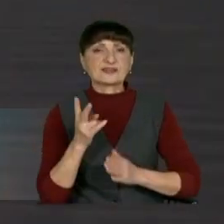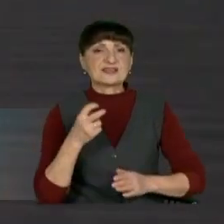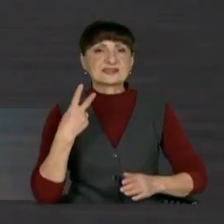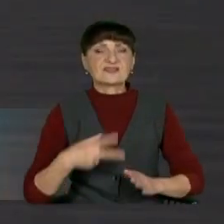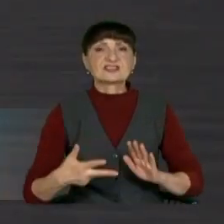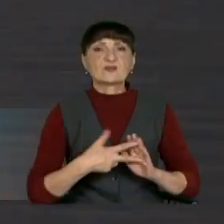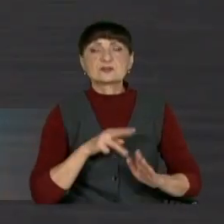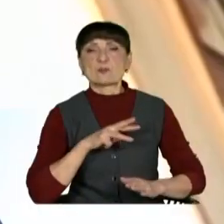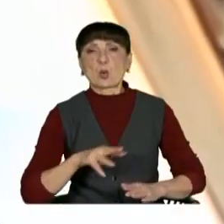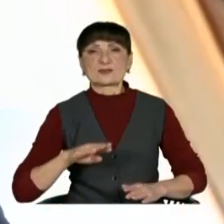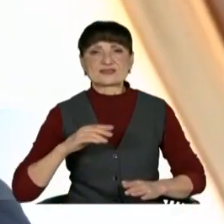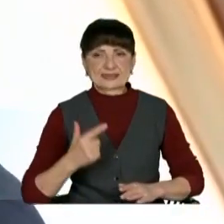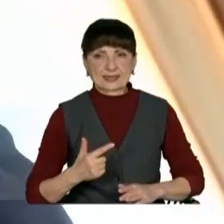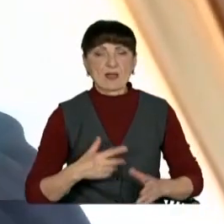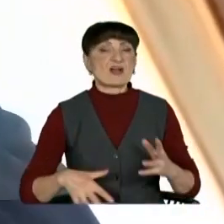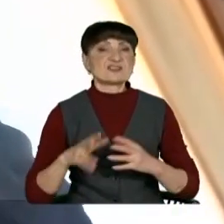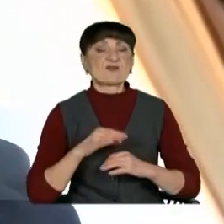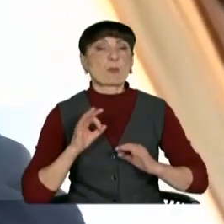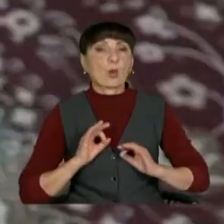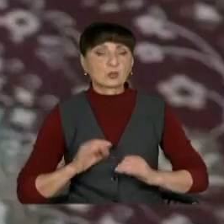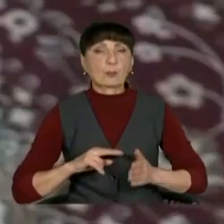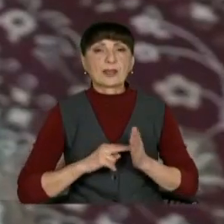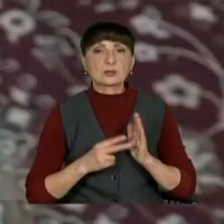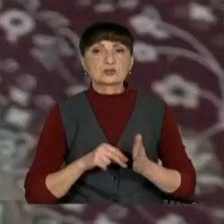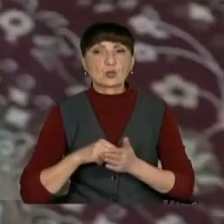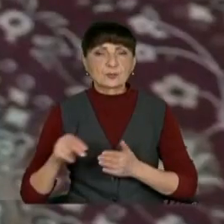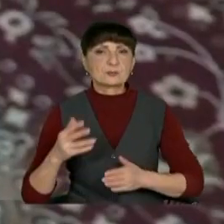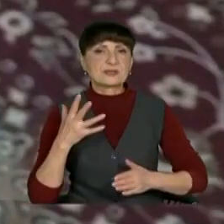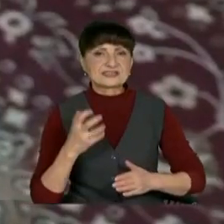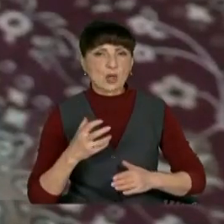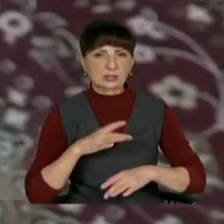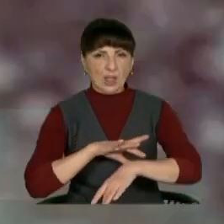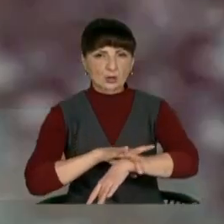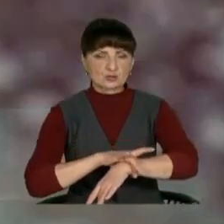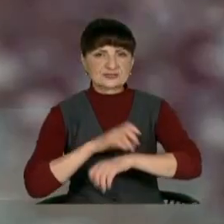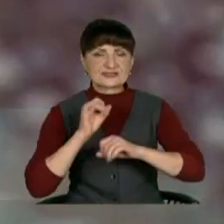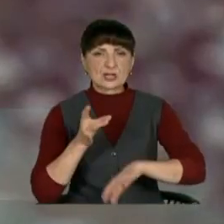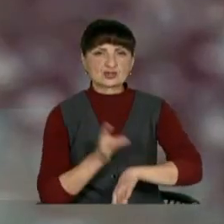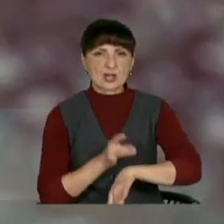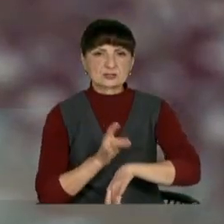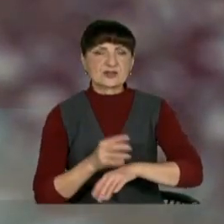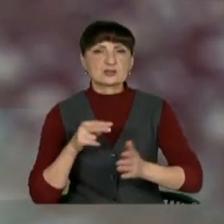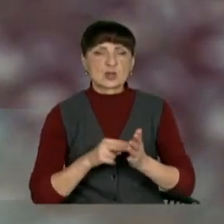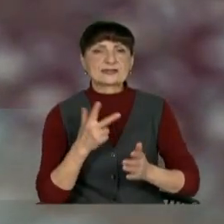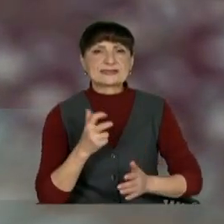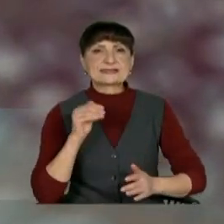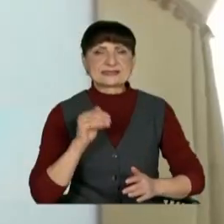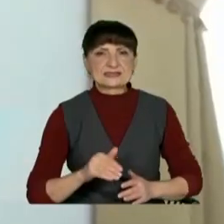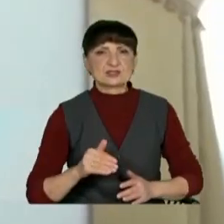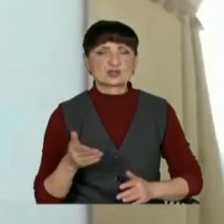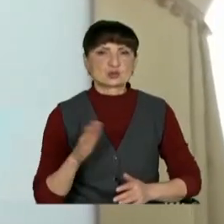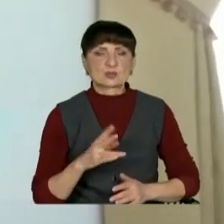228 миллионов тенге. Всего в прокуратуре планируют закупить 500 наручных смарт-часов стоимостью 300 тысяч тенге за